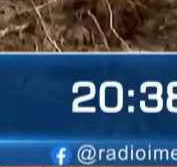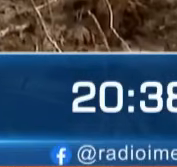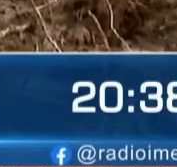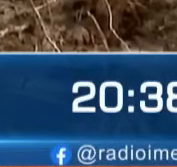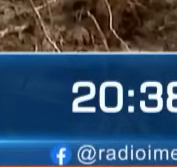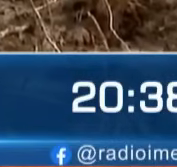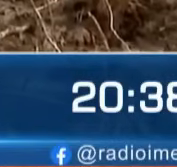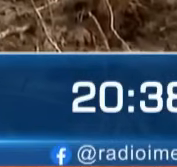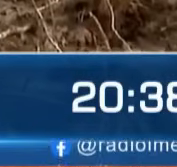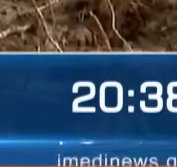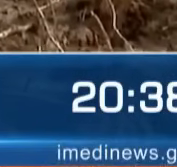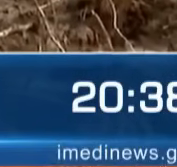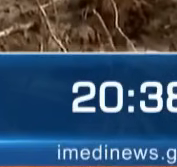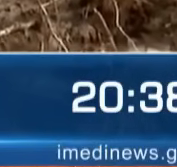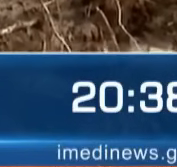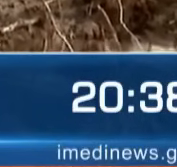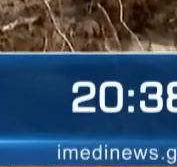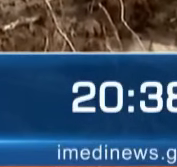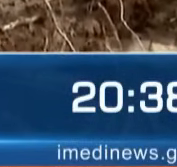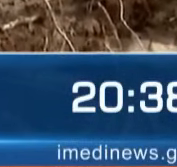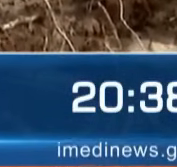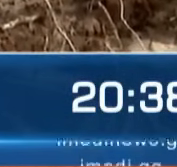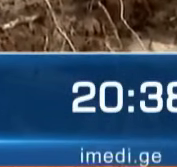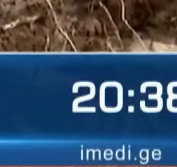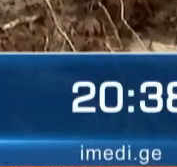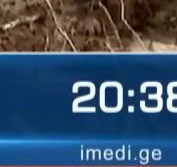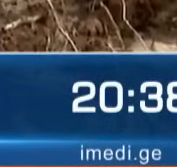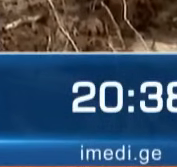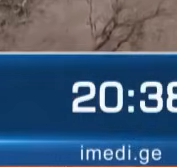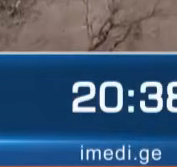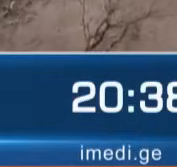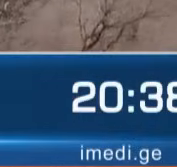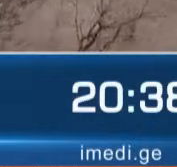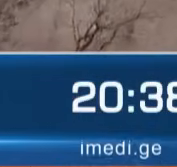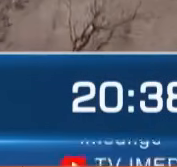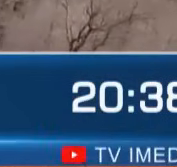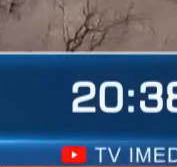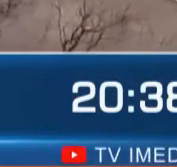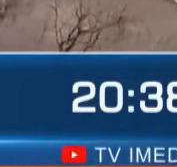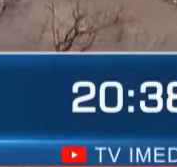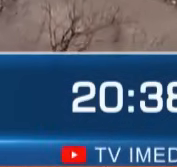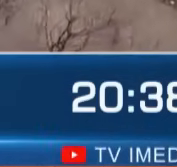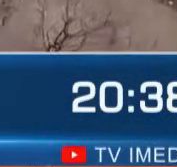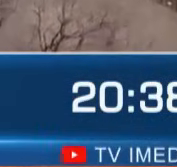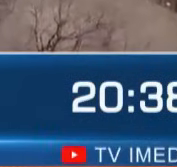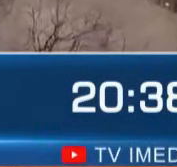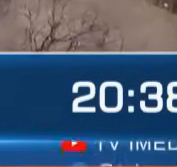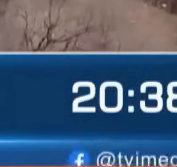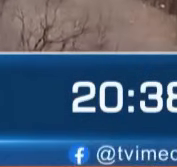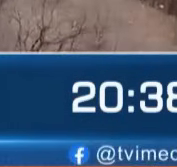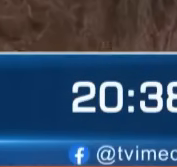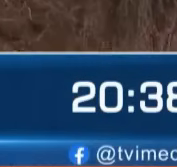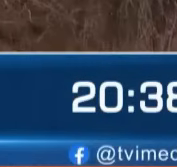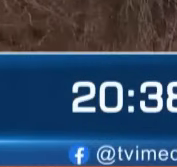uzrunoqopt khirit gadaviqvant da ukve ai geologiuli shestavlis mere gvetsodineba ra gavaketet. Stichiam infrastructurul ziani gamoițuia